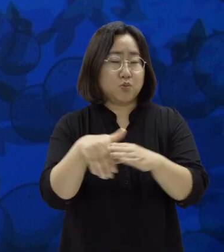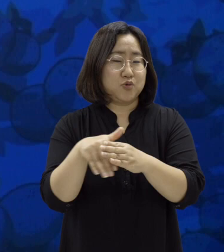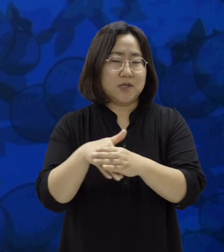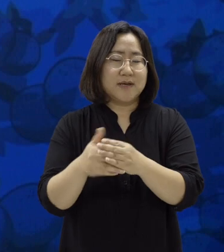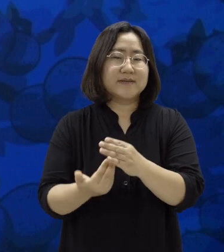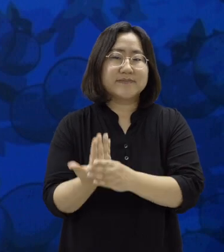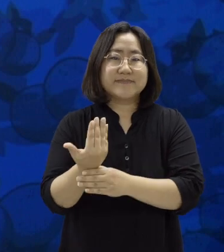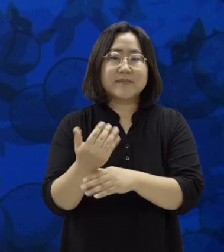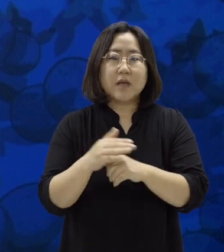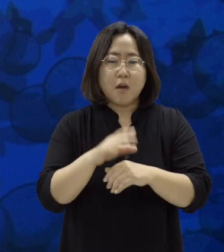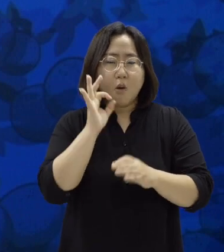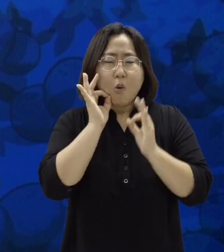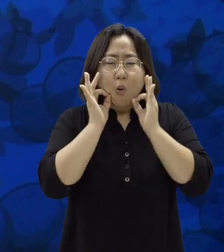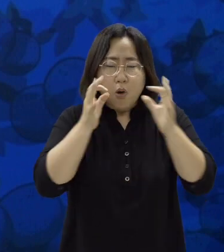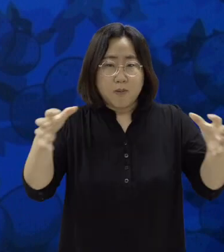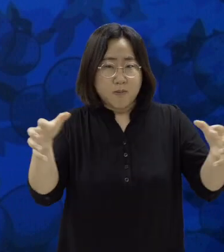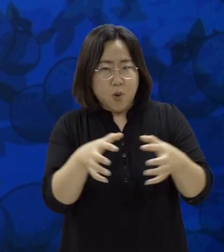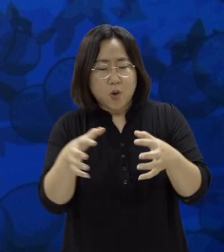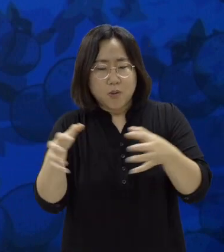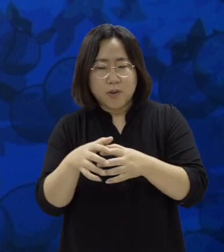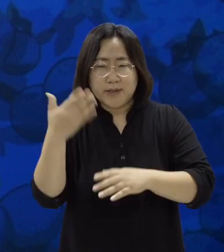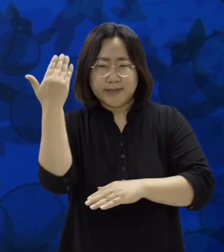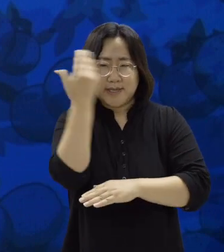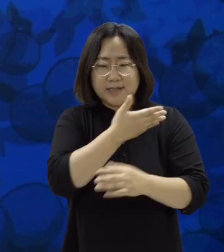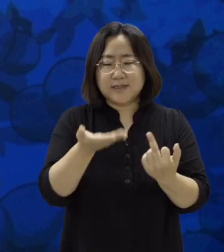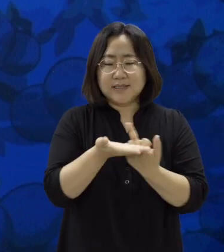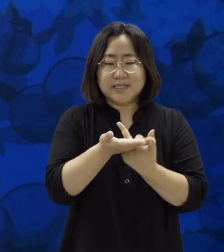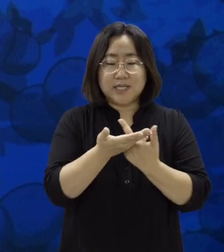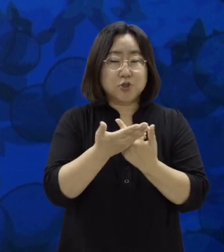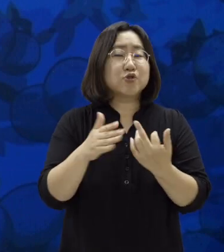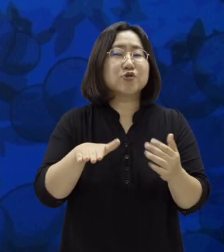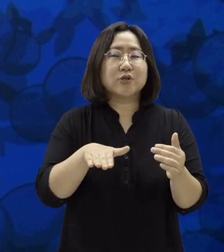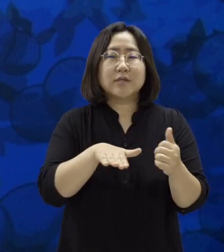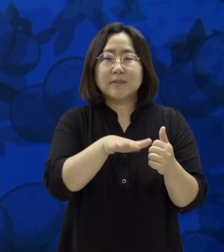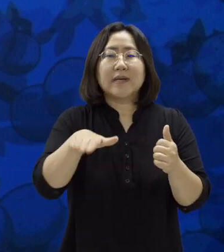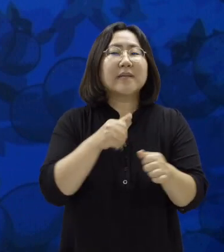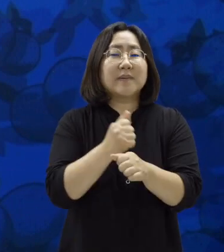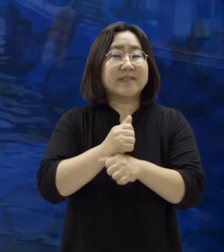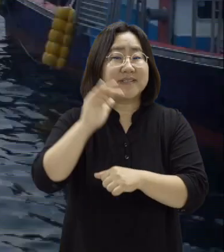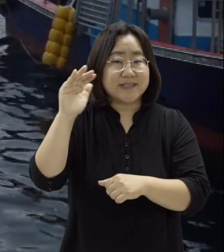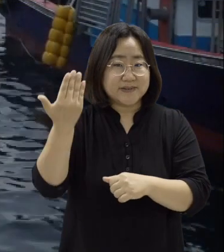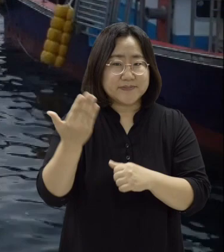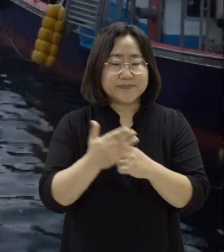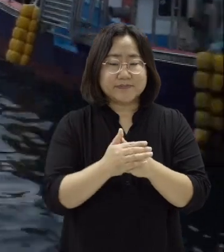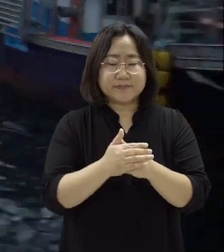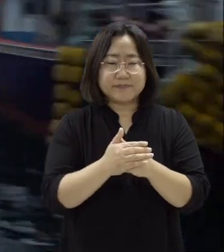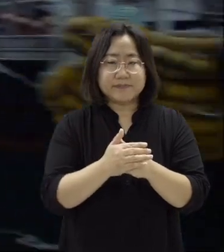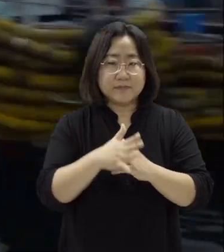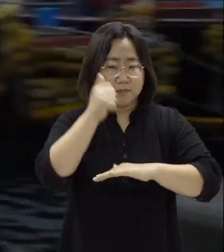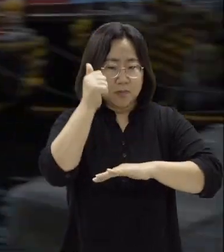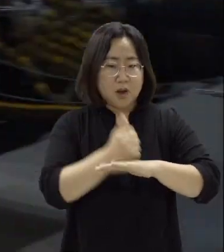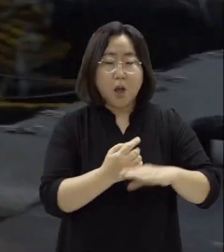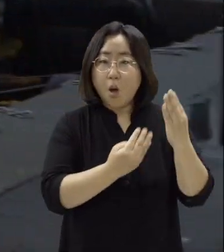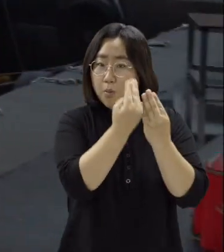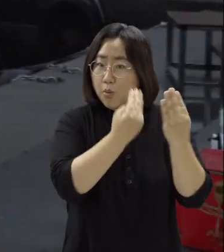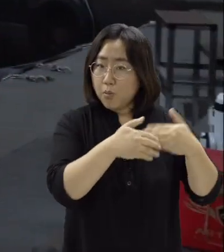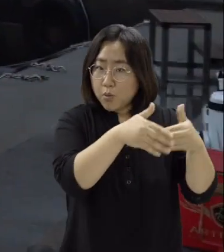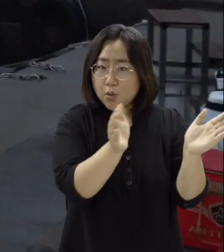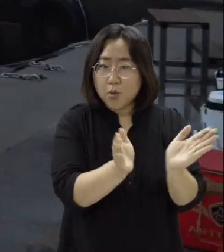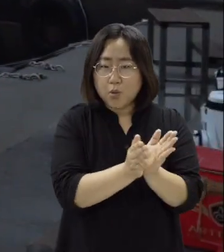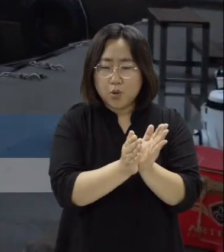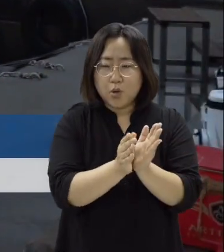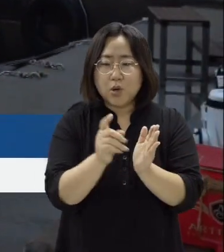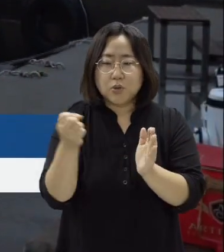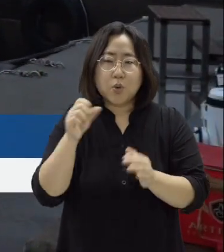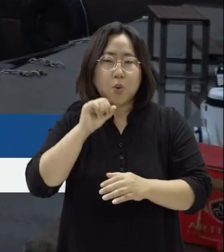이런 노력들이 모여 청정 제주 바다를 지키고 있습니다. 지난 주말, 보목 어총계 관계자와